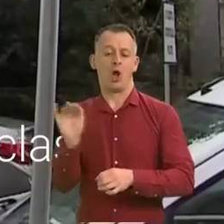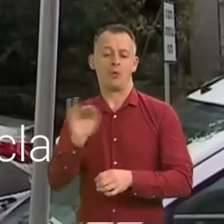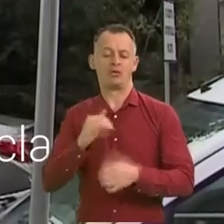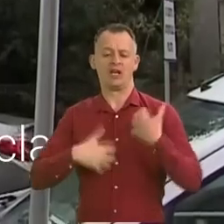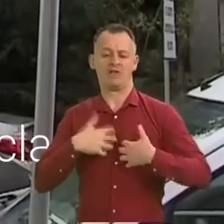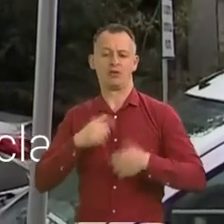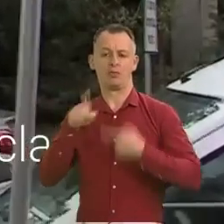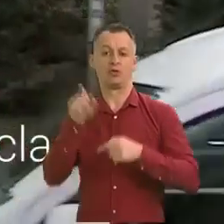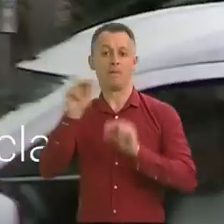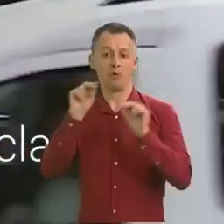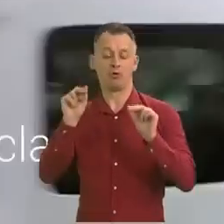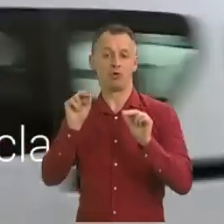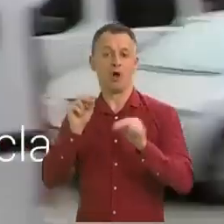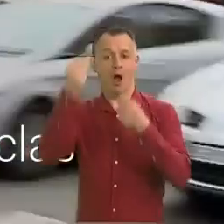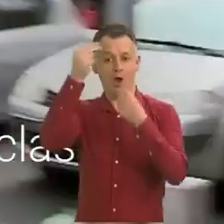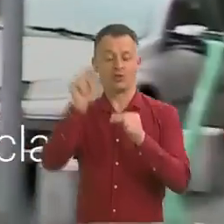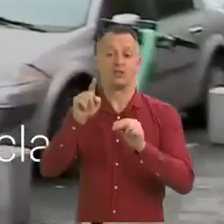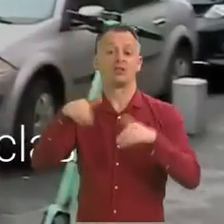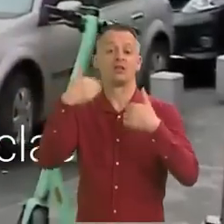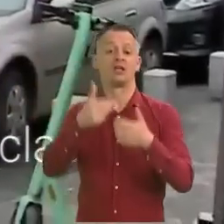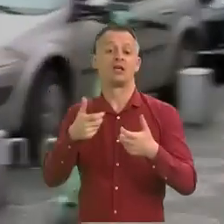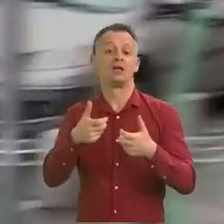că vor da un test.